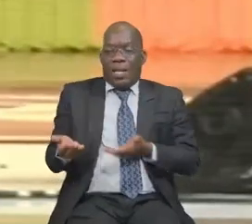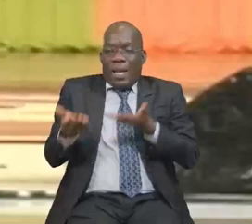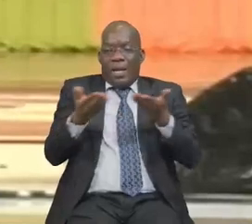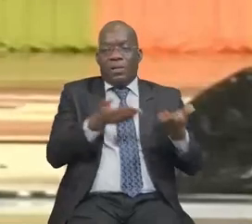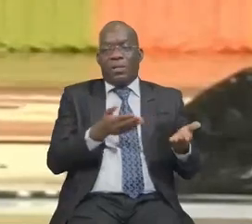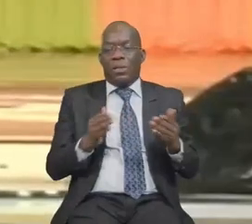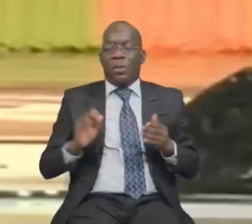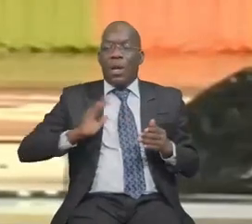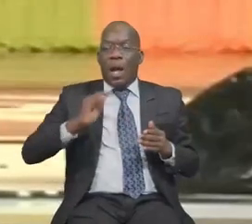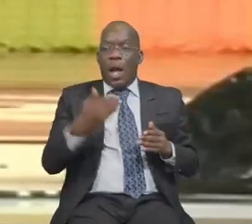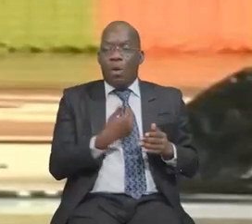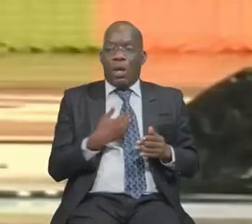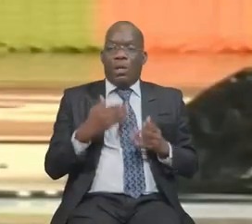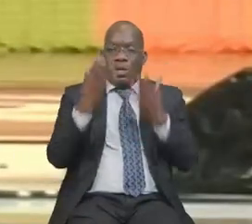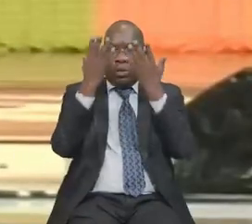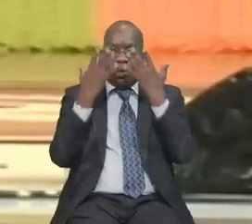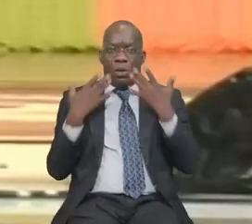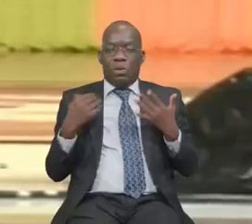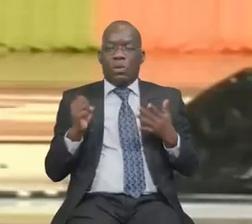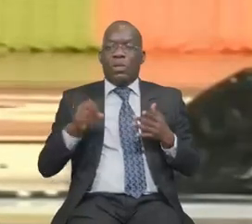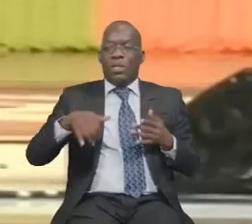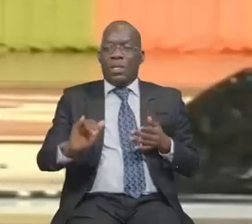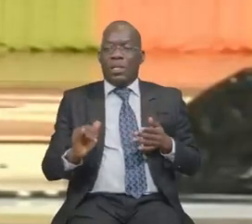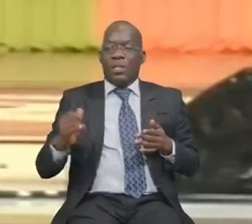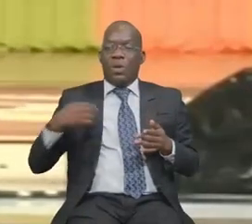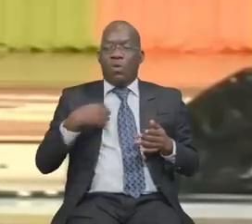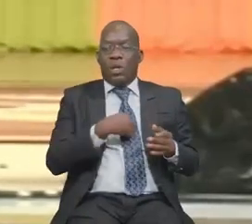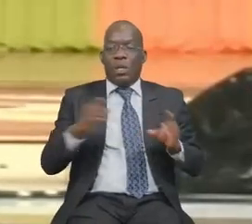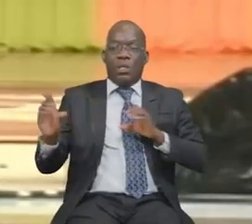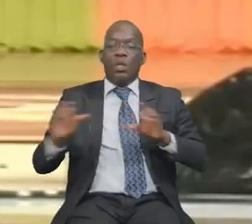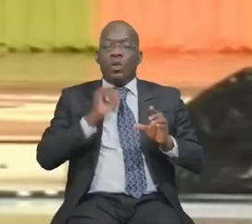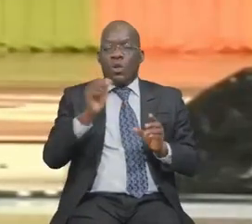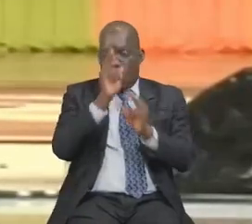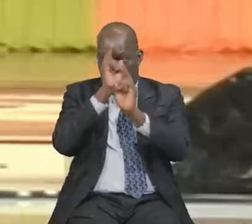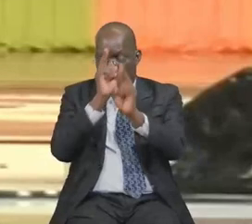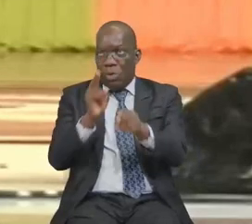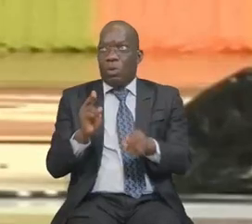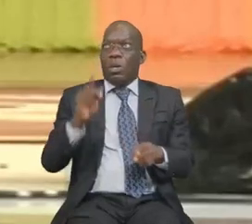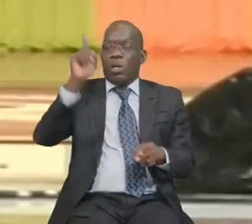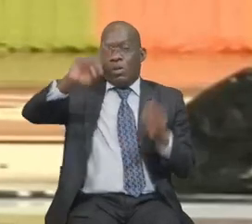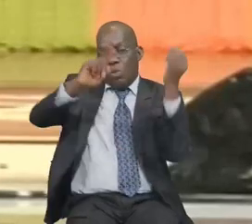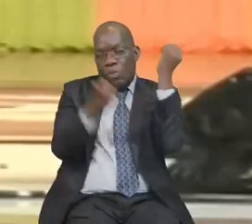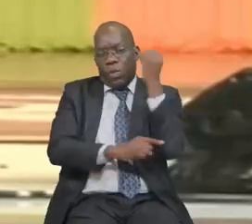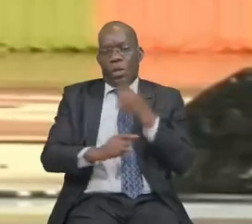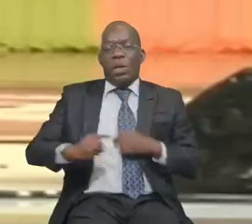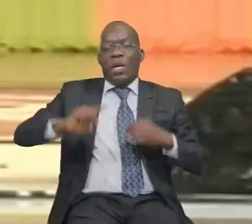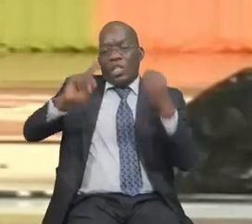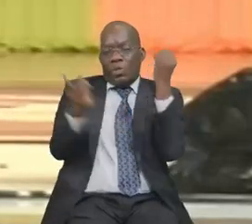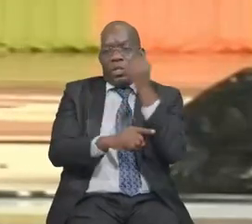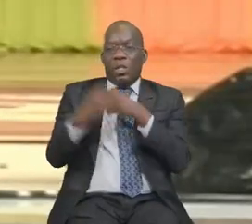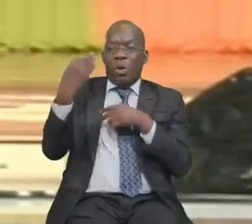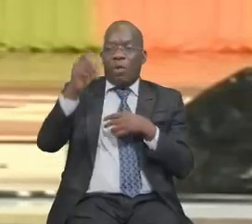s'est chargé. Et nous l'avons considéré comme puni, frappé de Dieu et